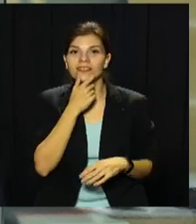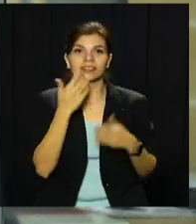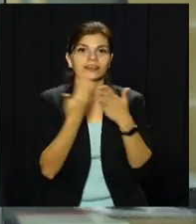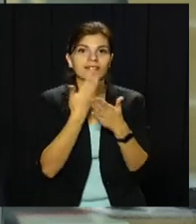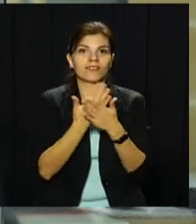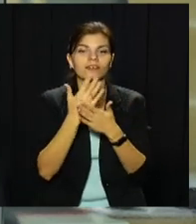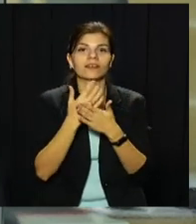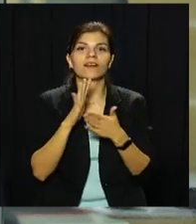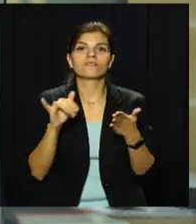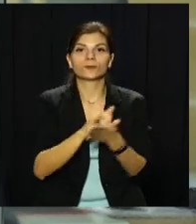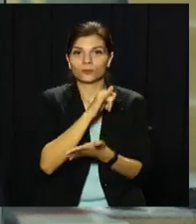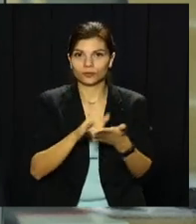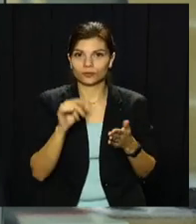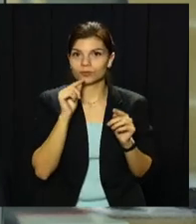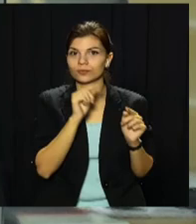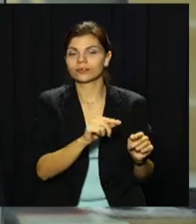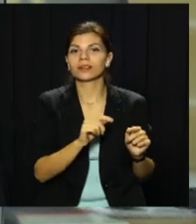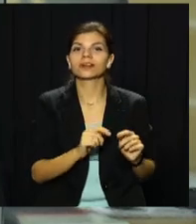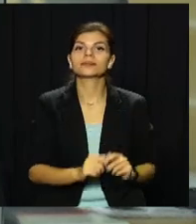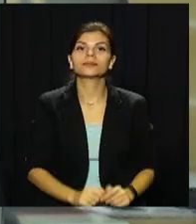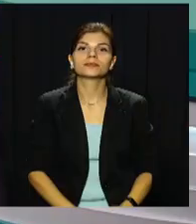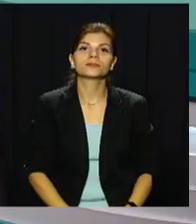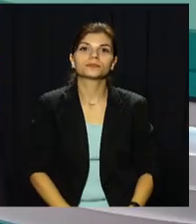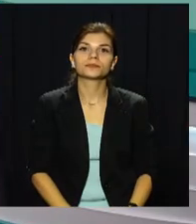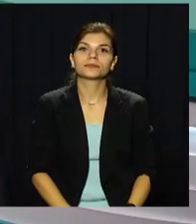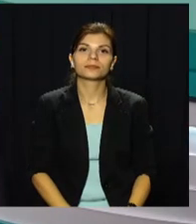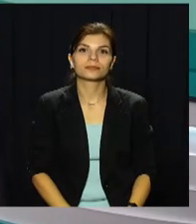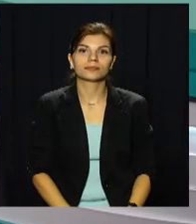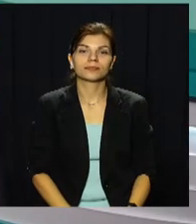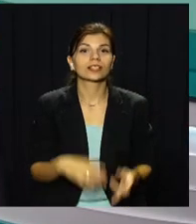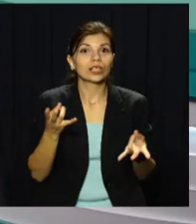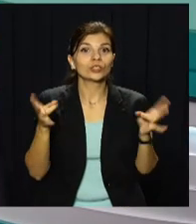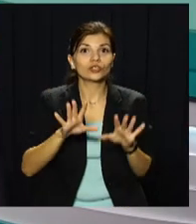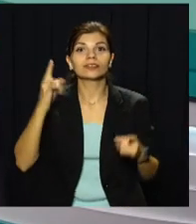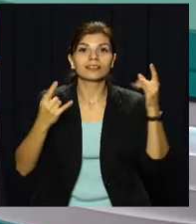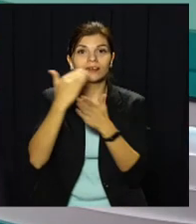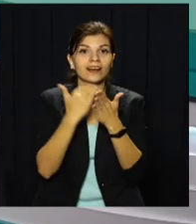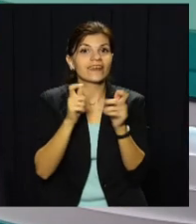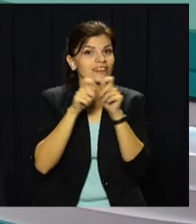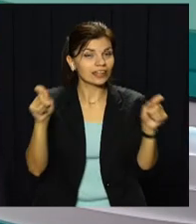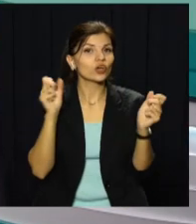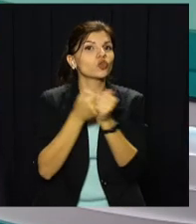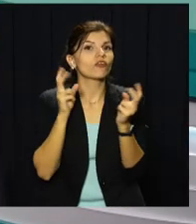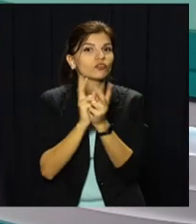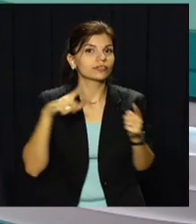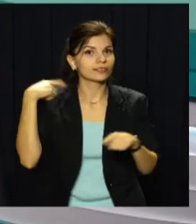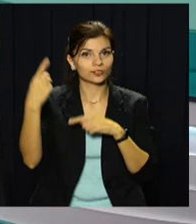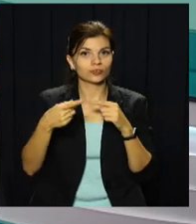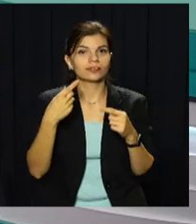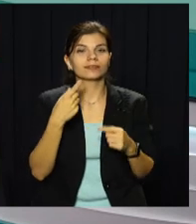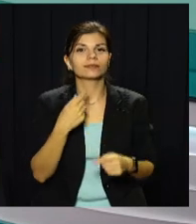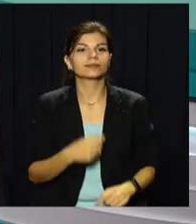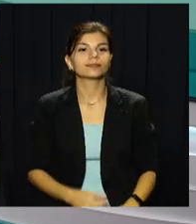сюжети в соціальних мережах та на нашому ютуб-каналі. Залишайтесь відкритим. До зустрічі в наступному